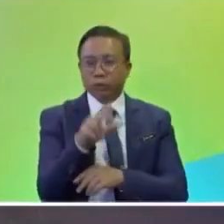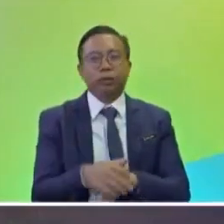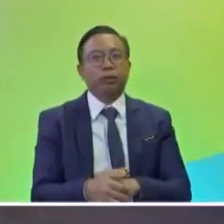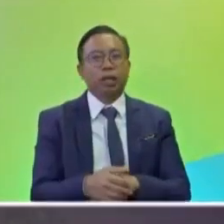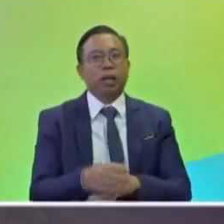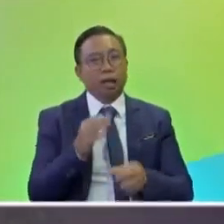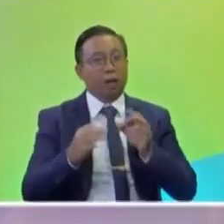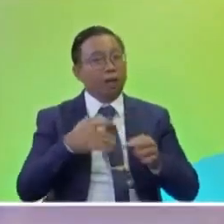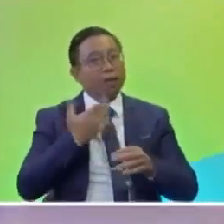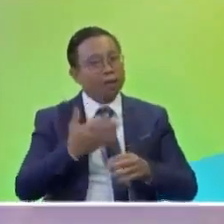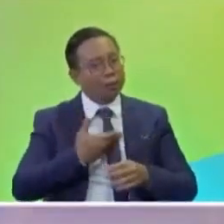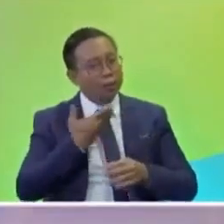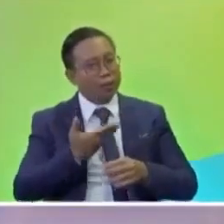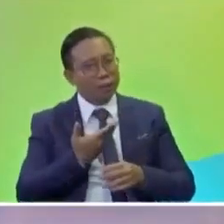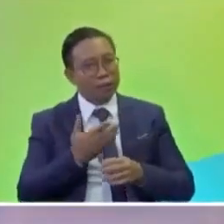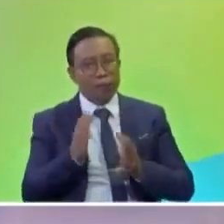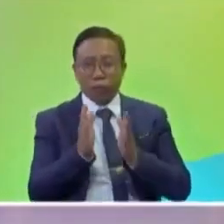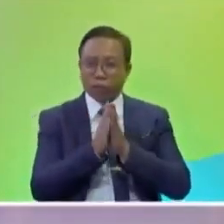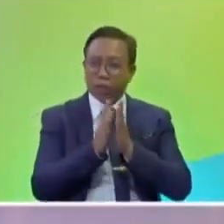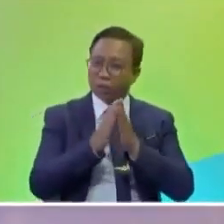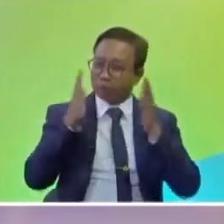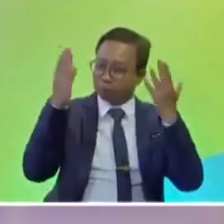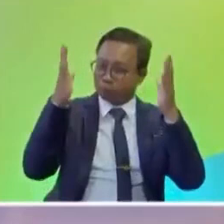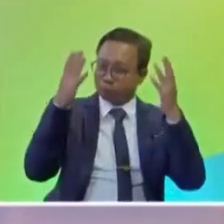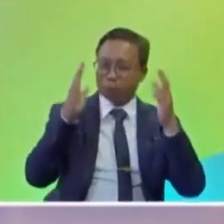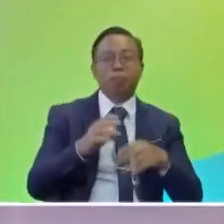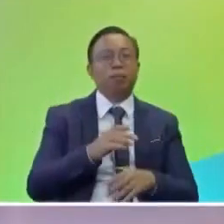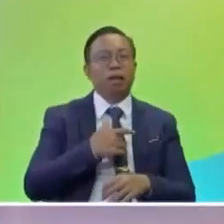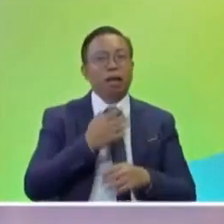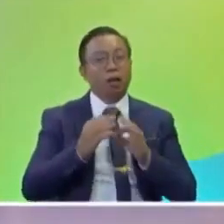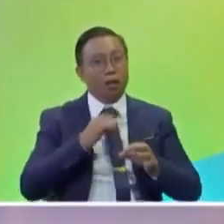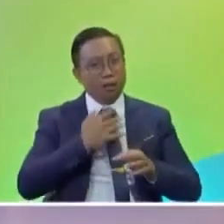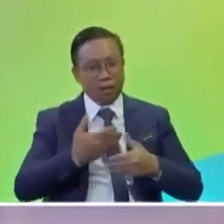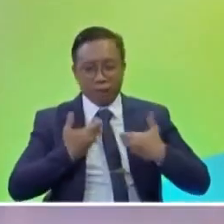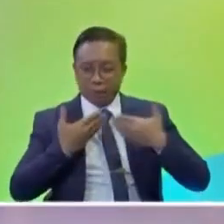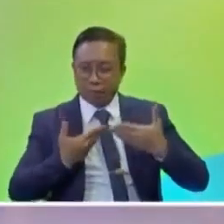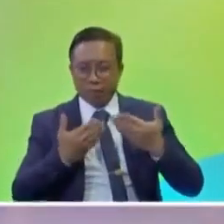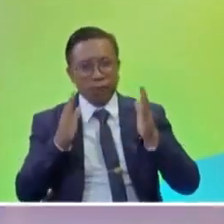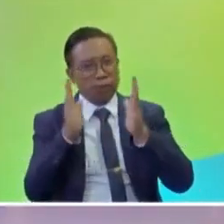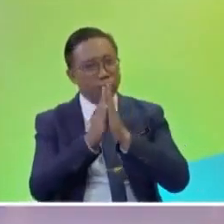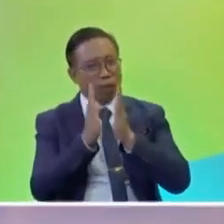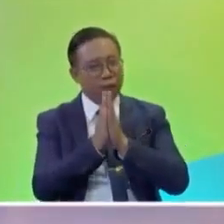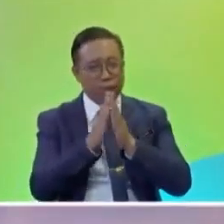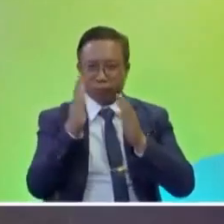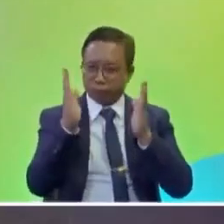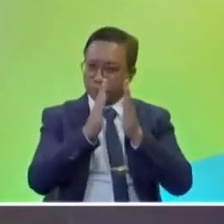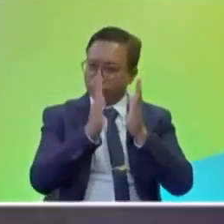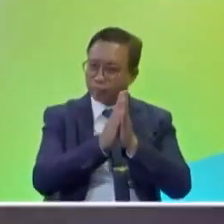1, 2, 3. Kalau rasa gembira tepuk tangan. Kalau rasa gembira tepuk